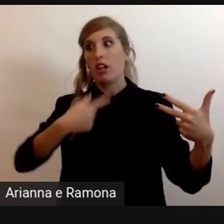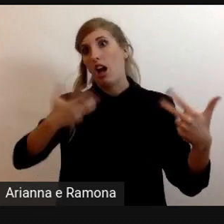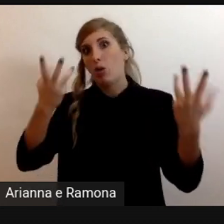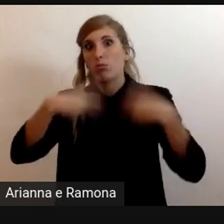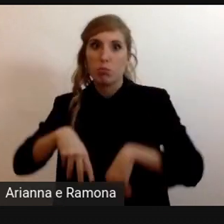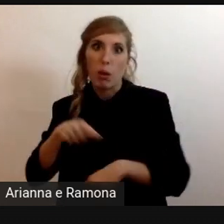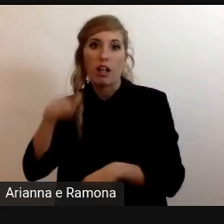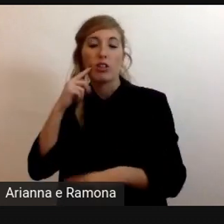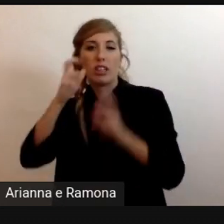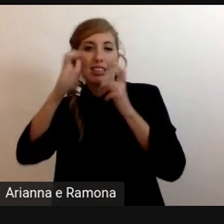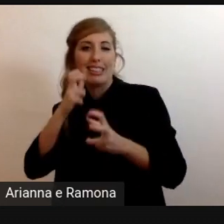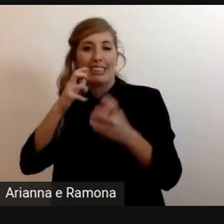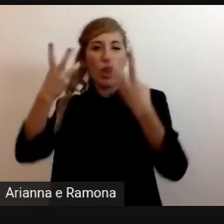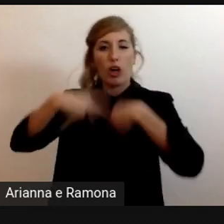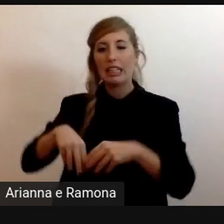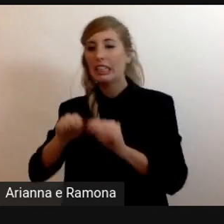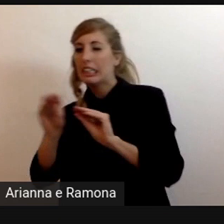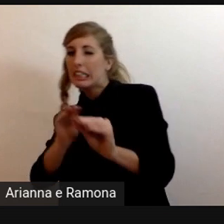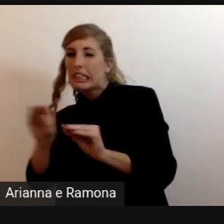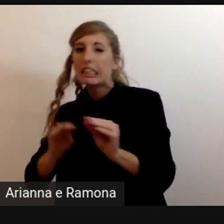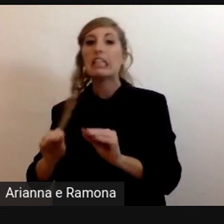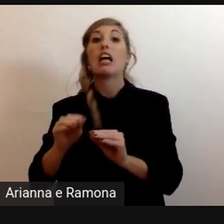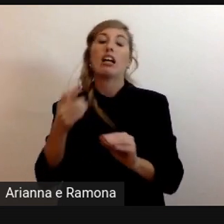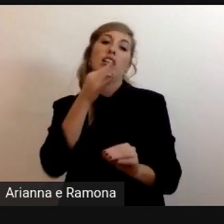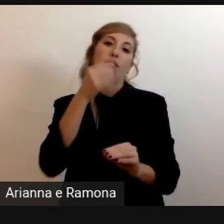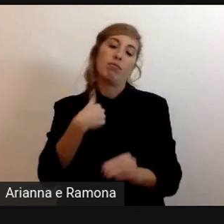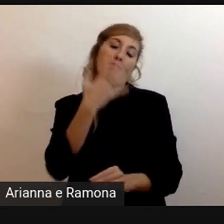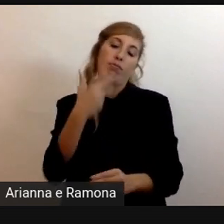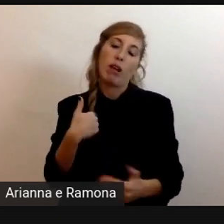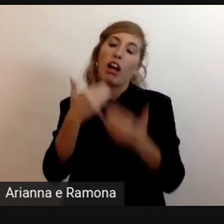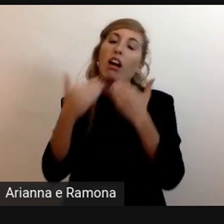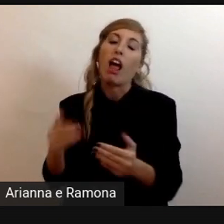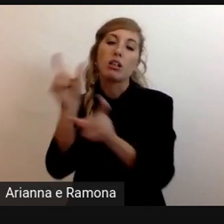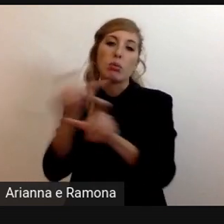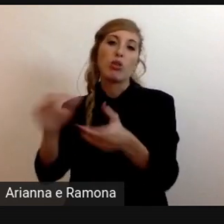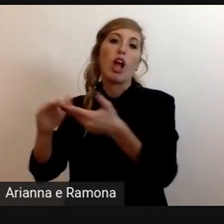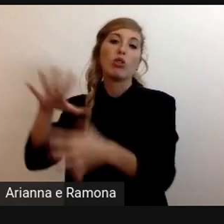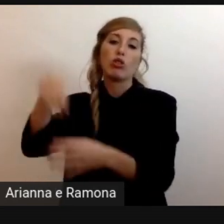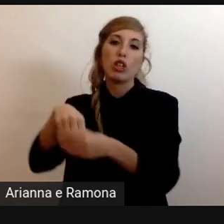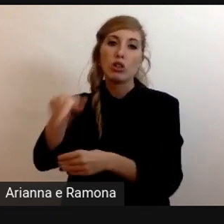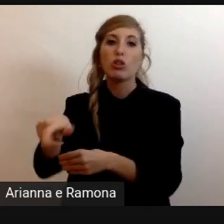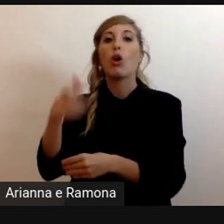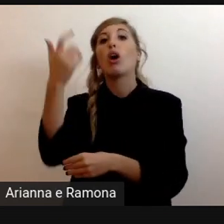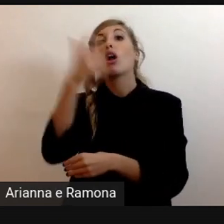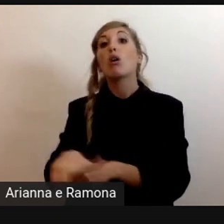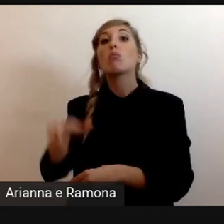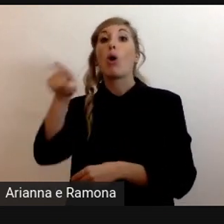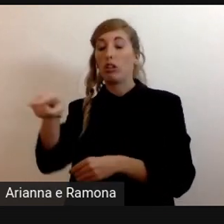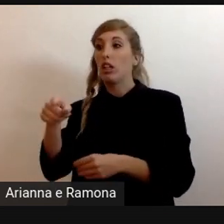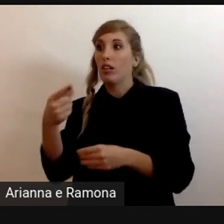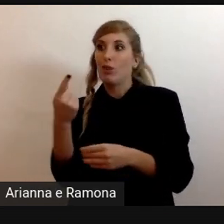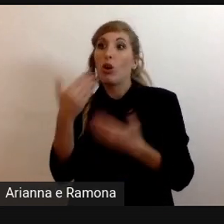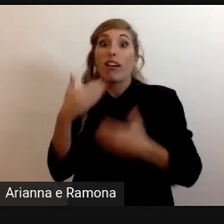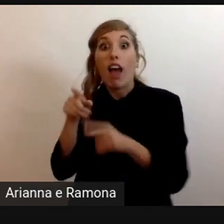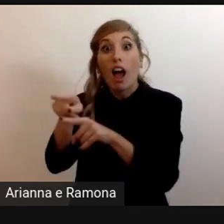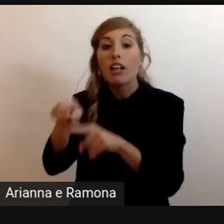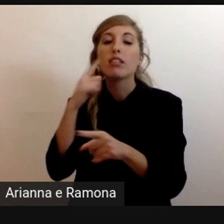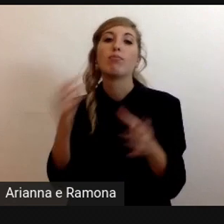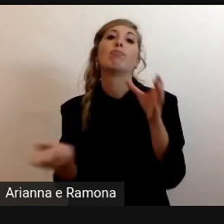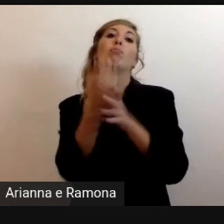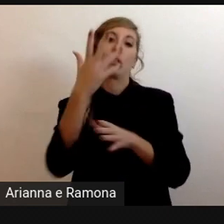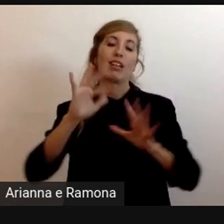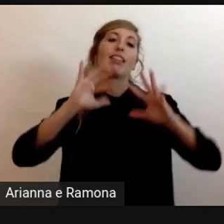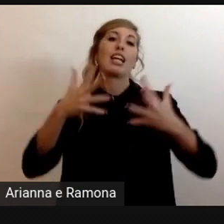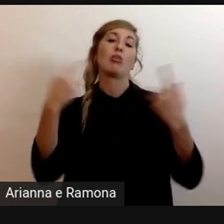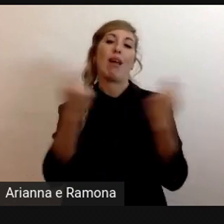devo ringraziare tutte le persone che fanno parte dell'associazione è che hanno reso possibile la realizzazione di questo di questa decima edizione